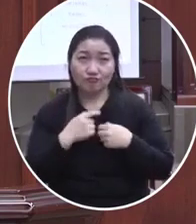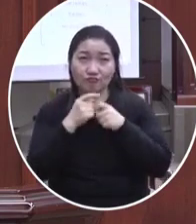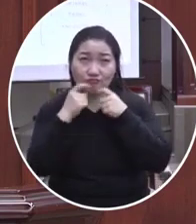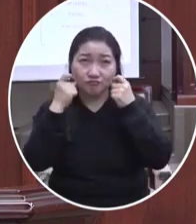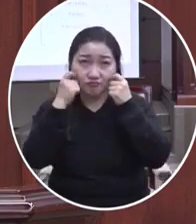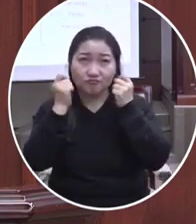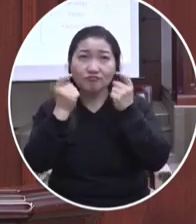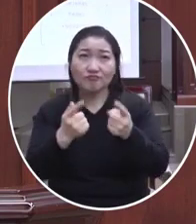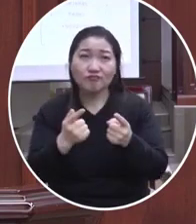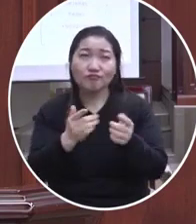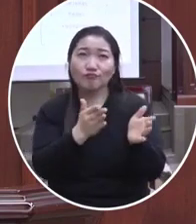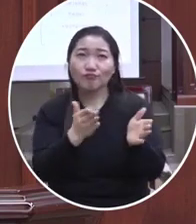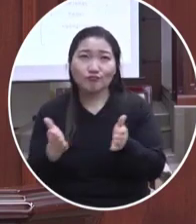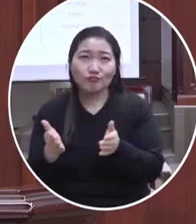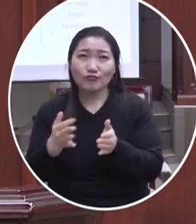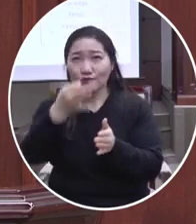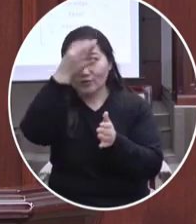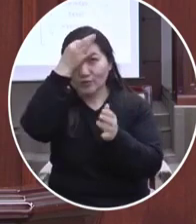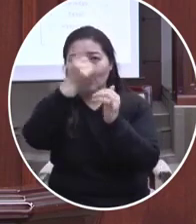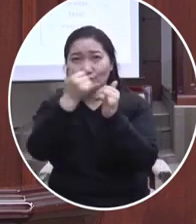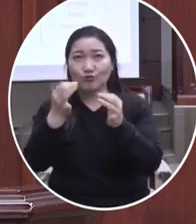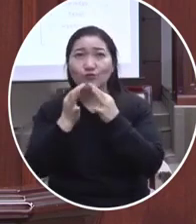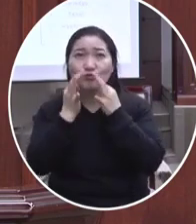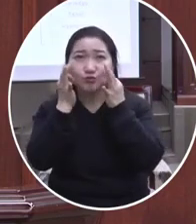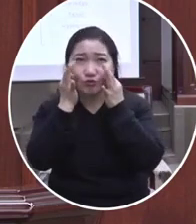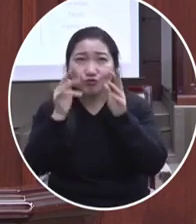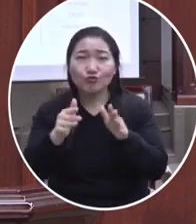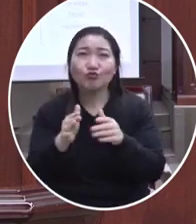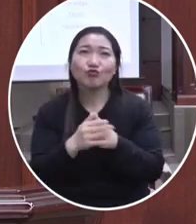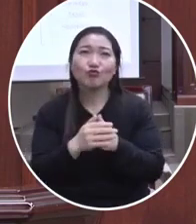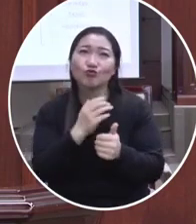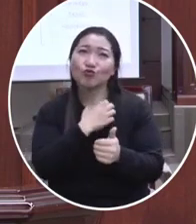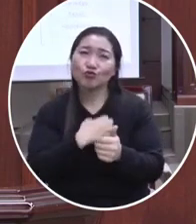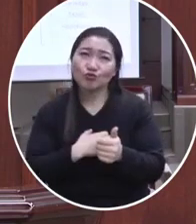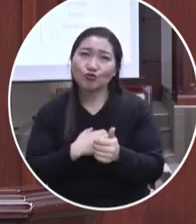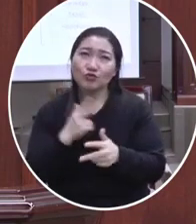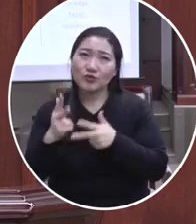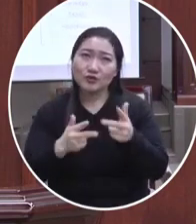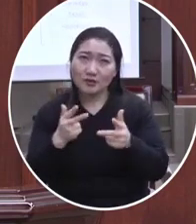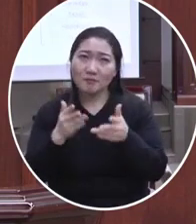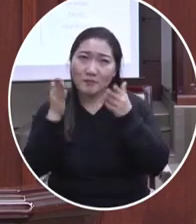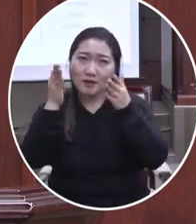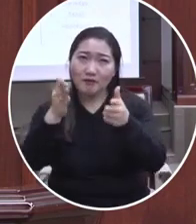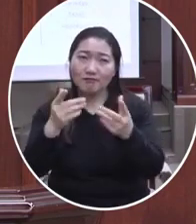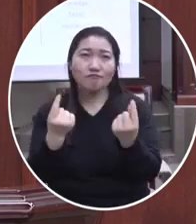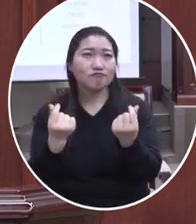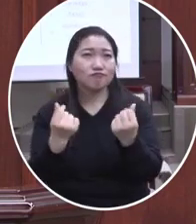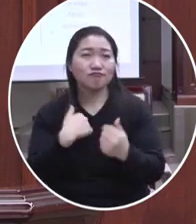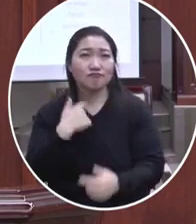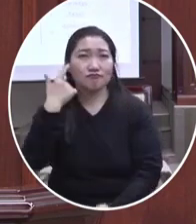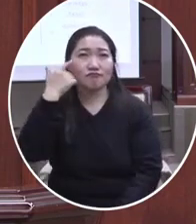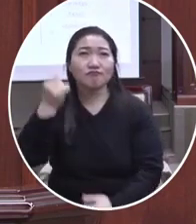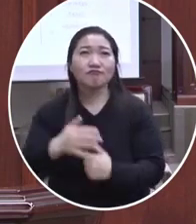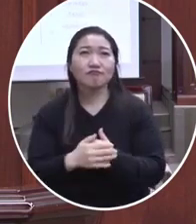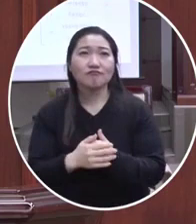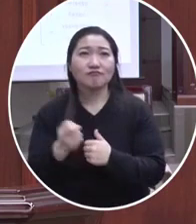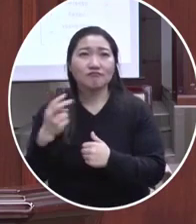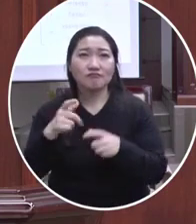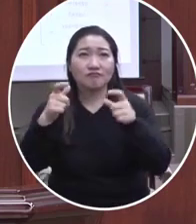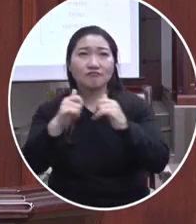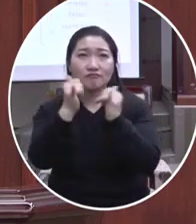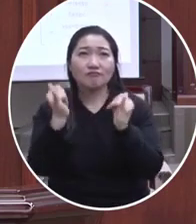웃을 수 있는 기회를 마련해주는 예술인들의 노력도 이런 구정 방향과 다르지 않다고 생각합니다.